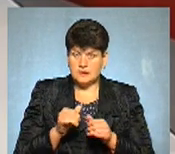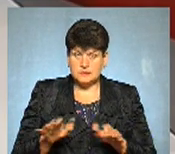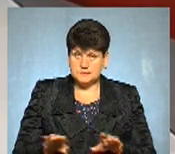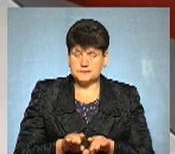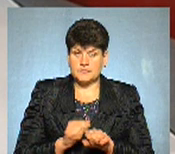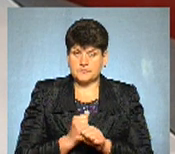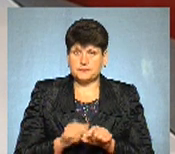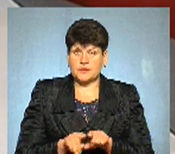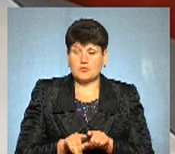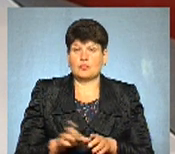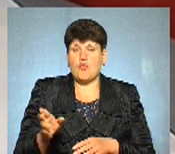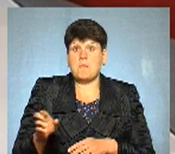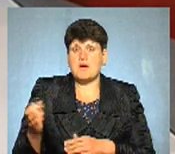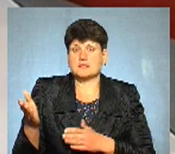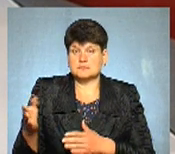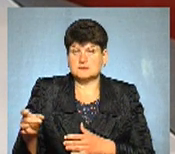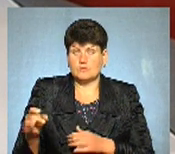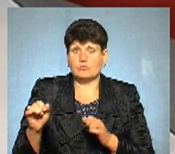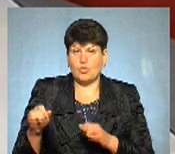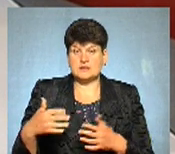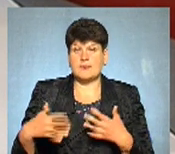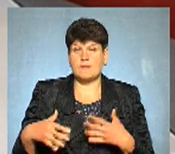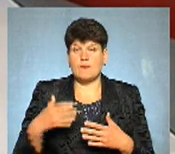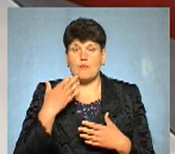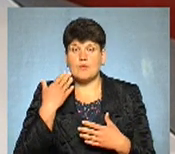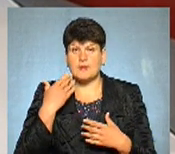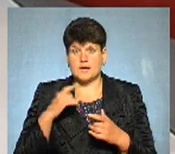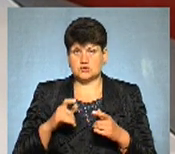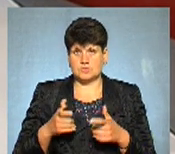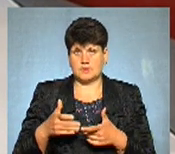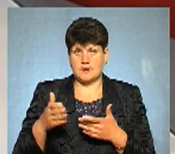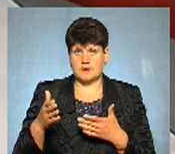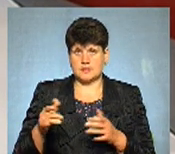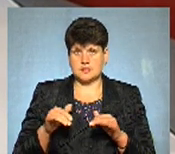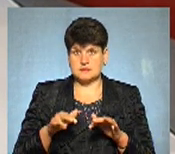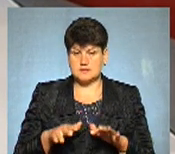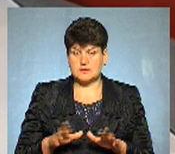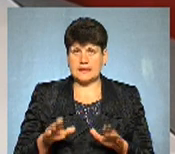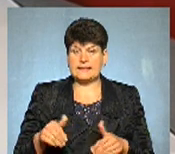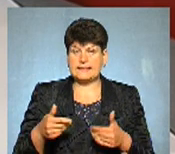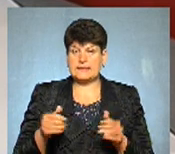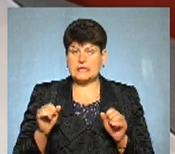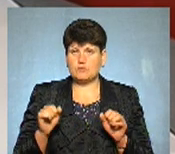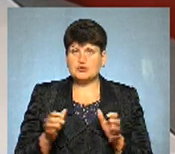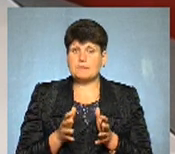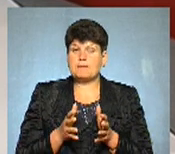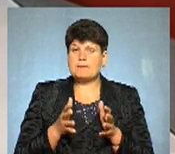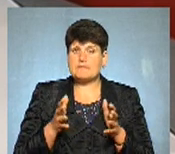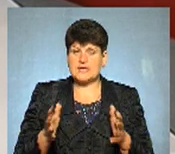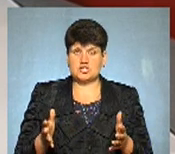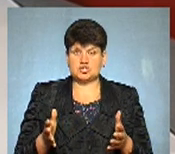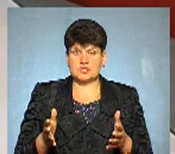в тій частині Бережанщини можна вже послабити карантинні заходи і дати можливість більше